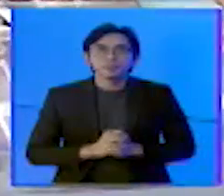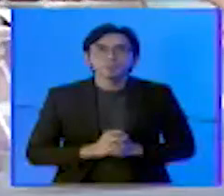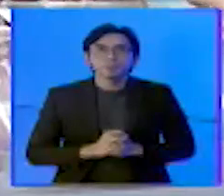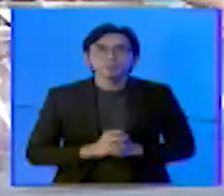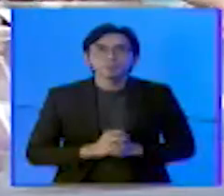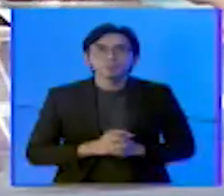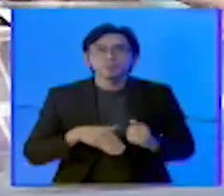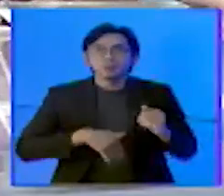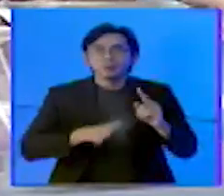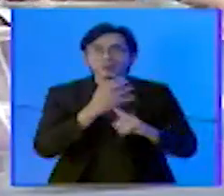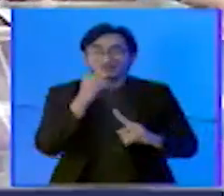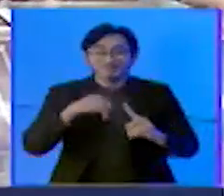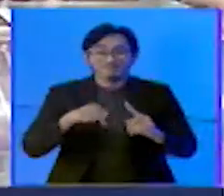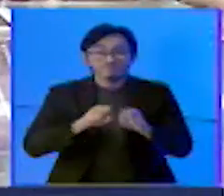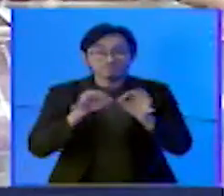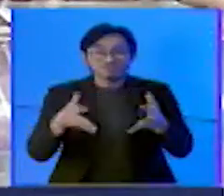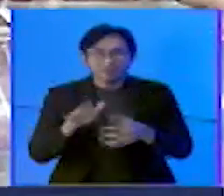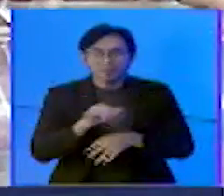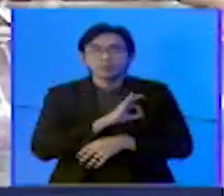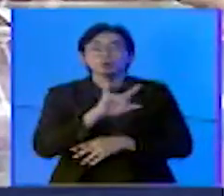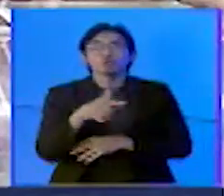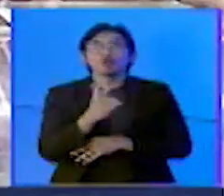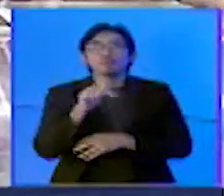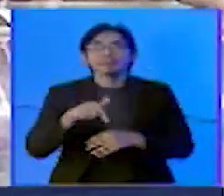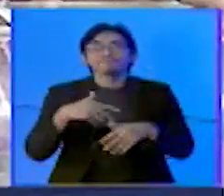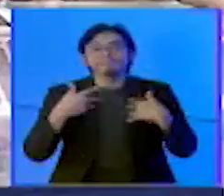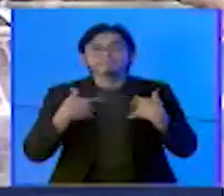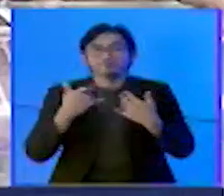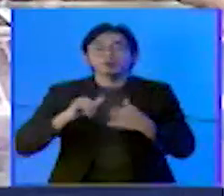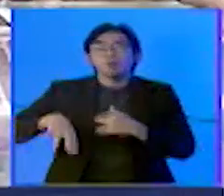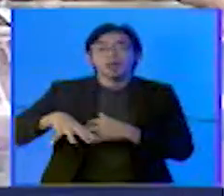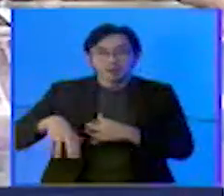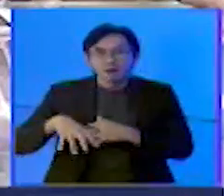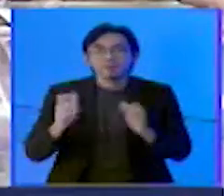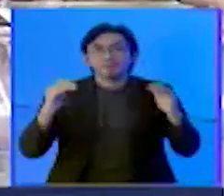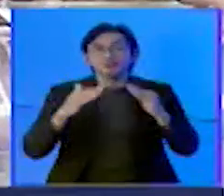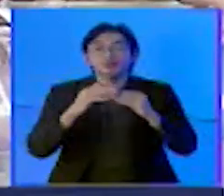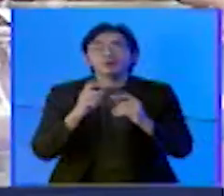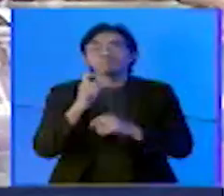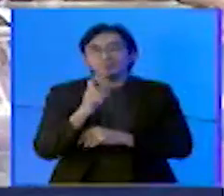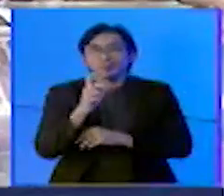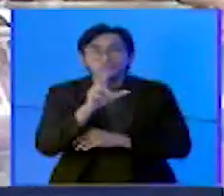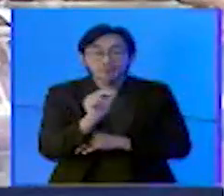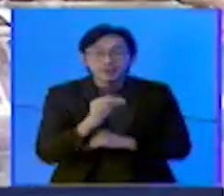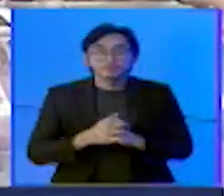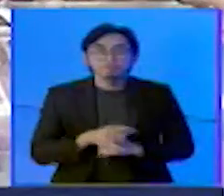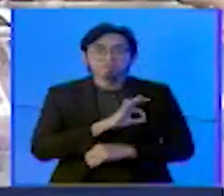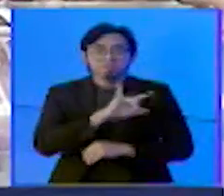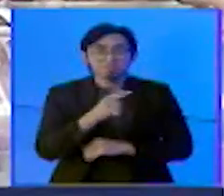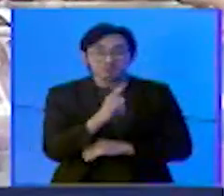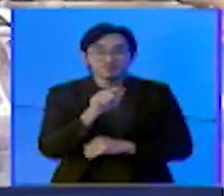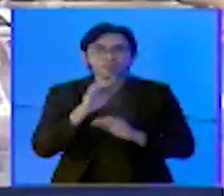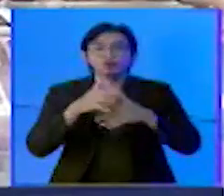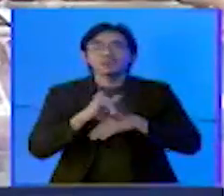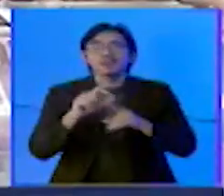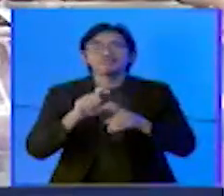Hai elfitri tengah pandemi Presiden Joko Widodo merayakan hari raya bersama keluarga di Istana Bogor Jawa Barat Presiden Joko Widodo juga tidak